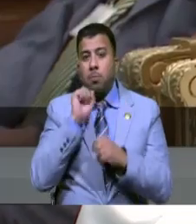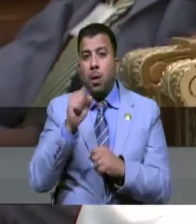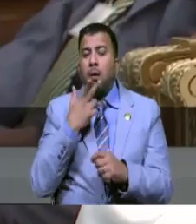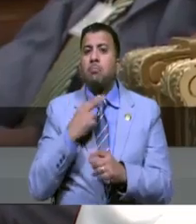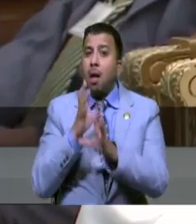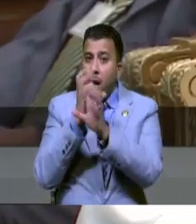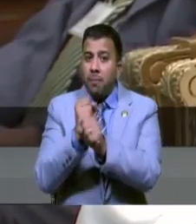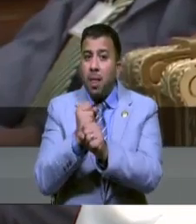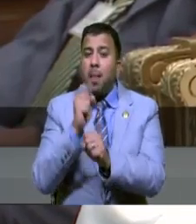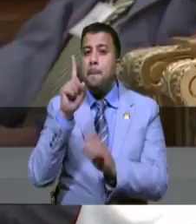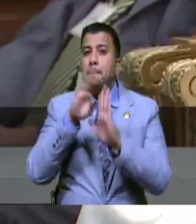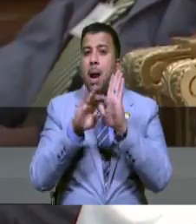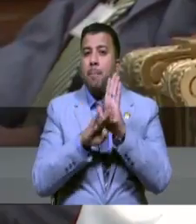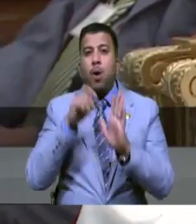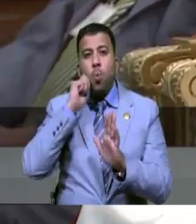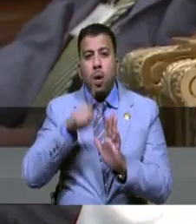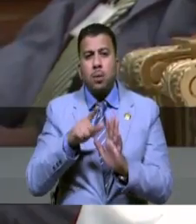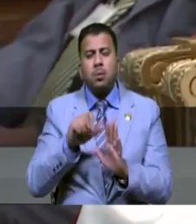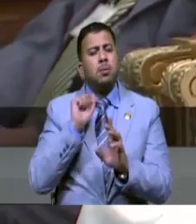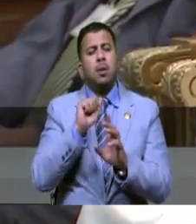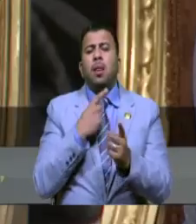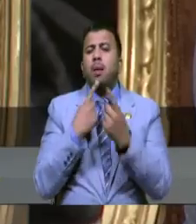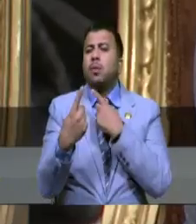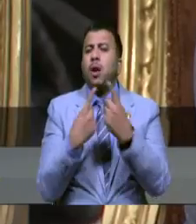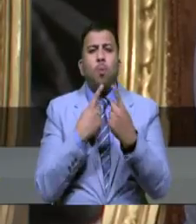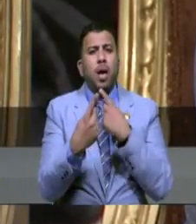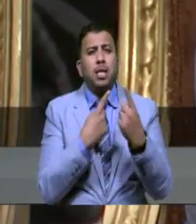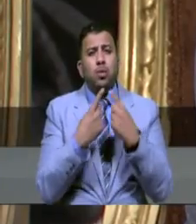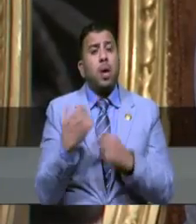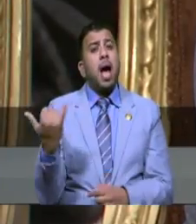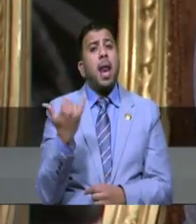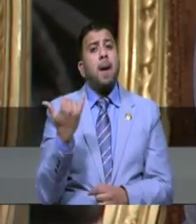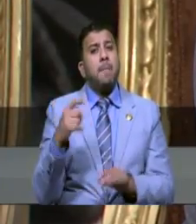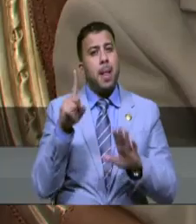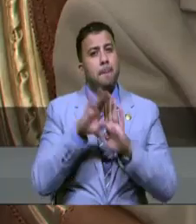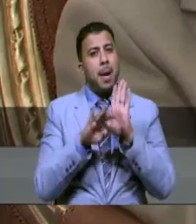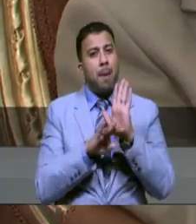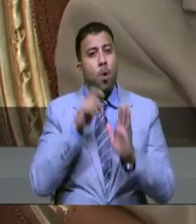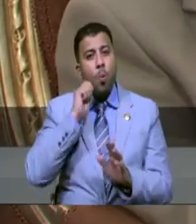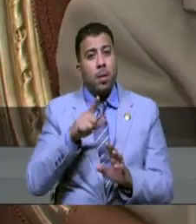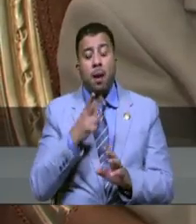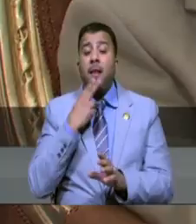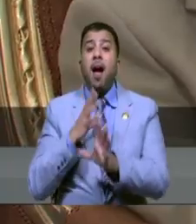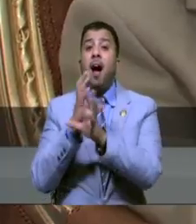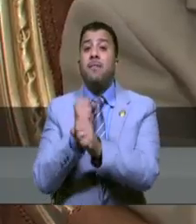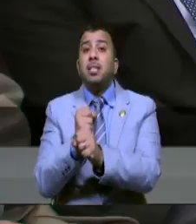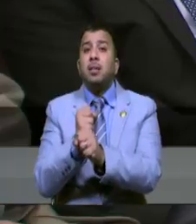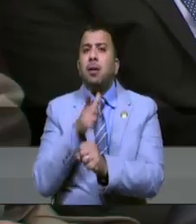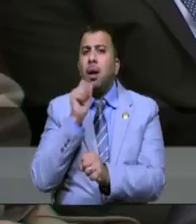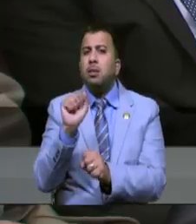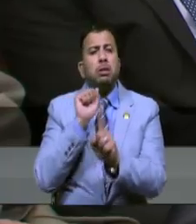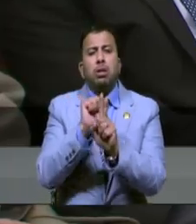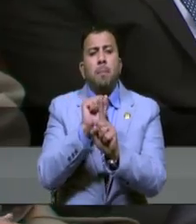الطب الوقائي في تنفيذ البرامج الوطنية. وتطرق المتحدثون إلى أهمية البرنامج الوطني